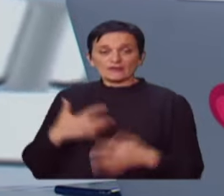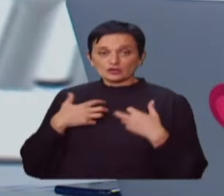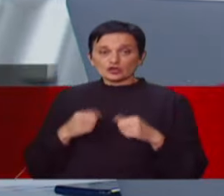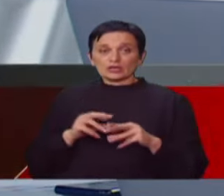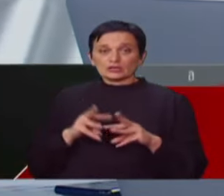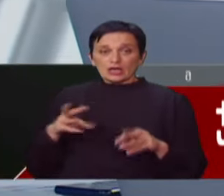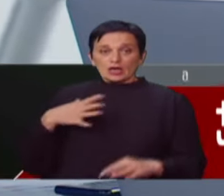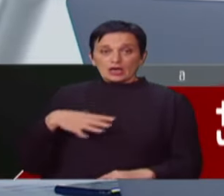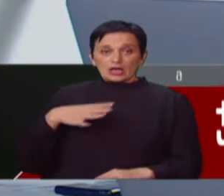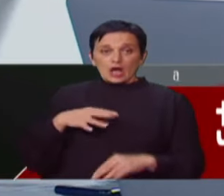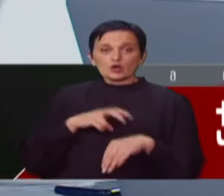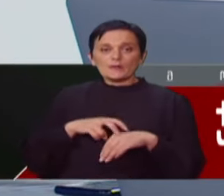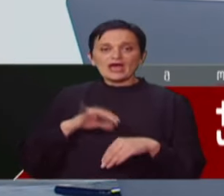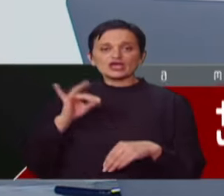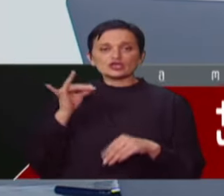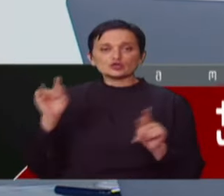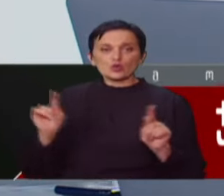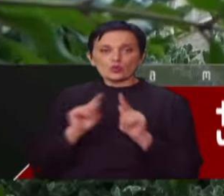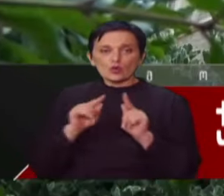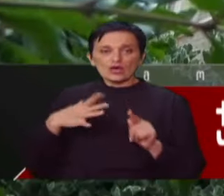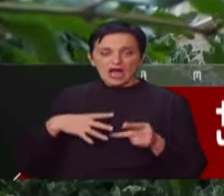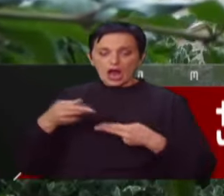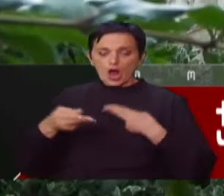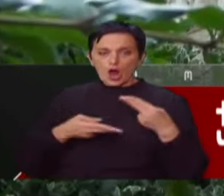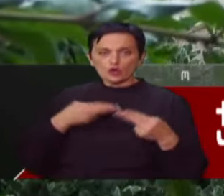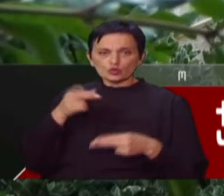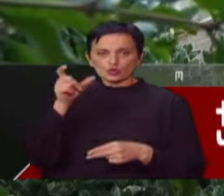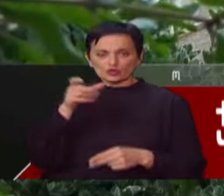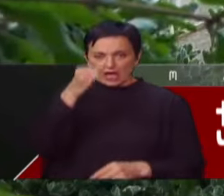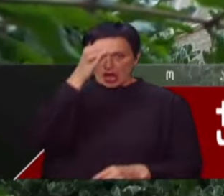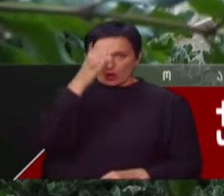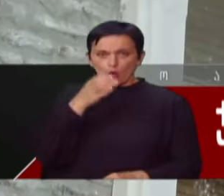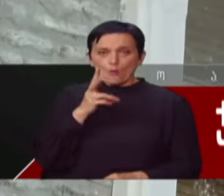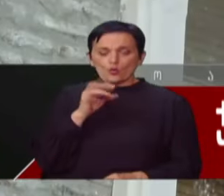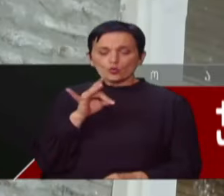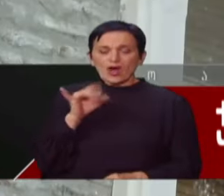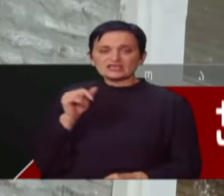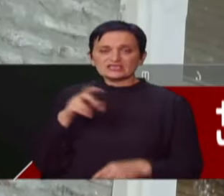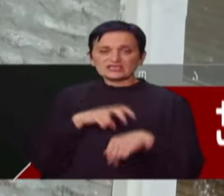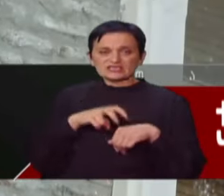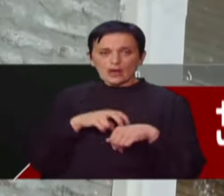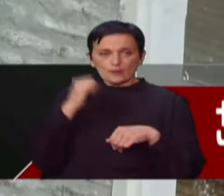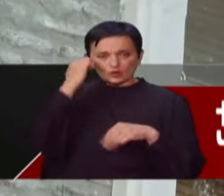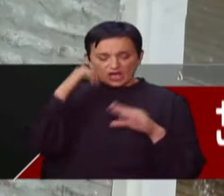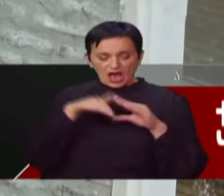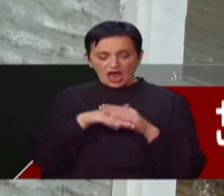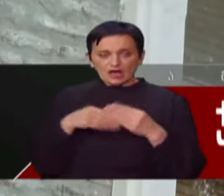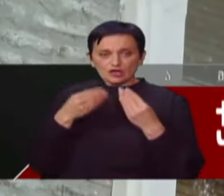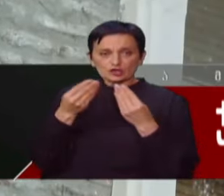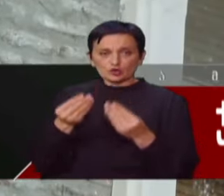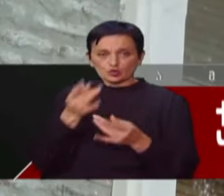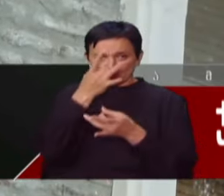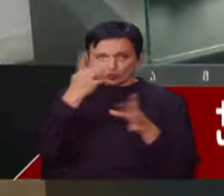ჯანდაცვის სამინისტრომ ქართული მედიცინის ისტორიის მუზეუმს ქართული ქირურგიის ფუძემდებლის აკადემიკოს გრიგოლ მუხაძის სამედიცინო არქივი გადასცა, რომელიც უწყება